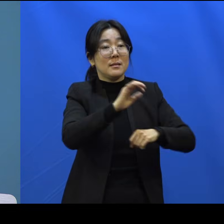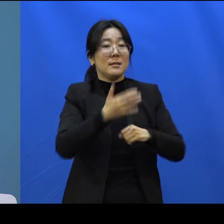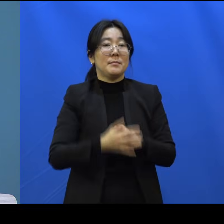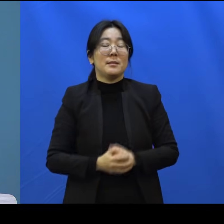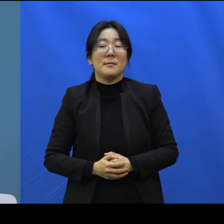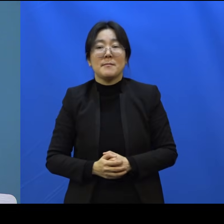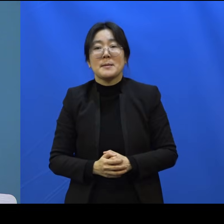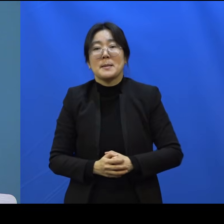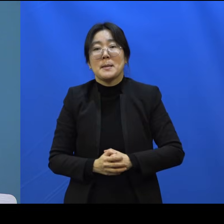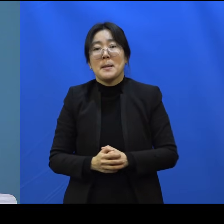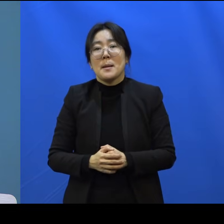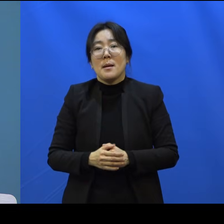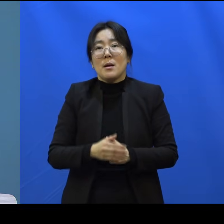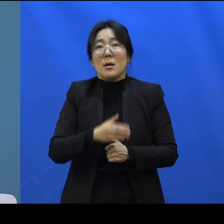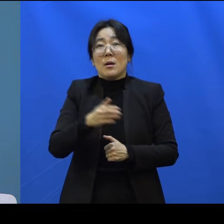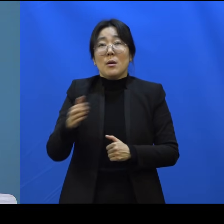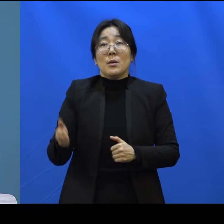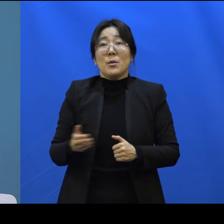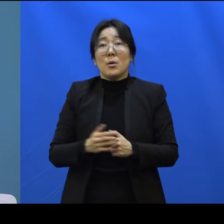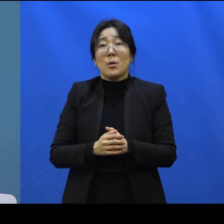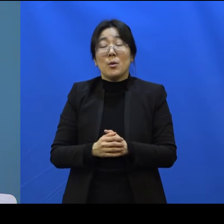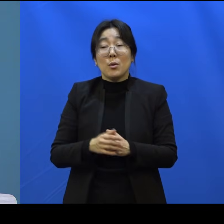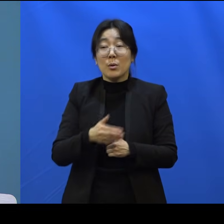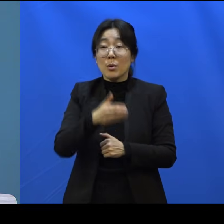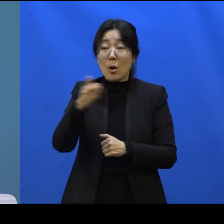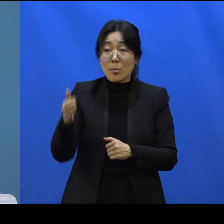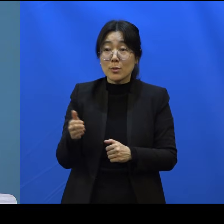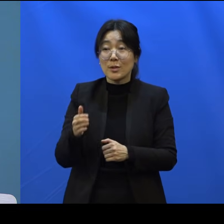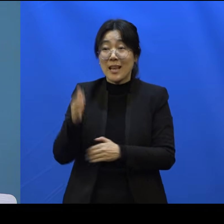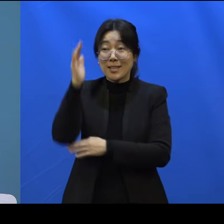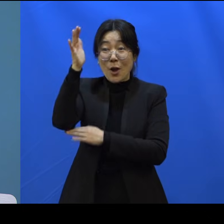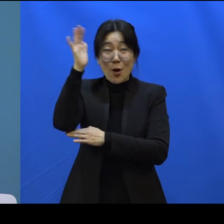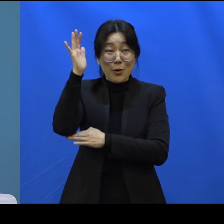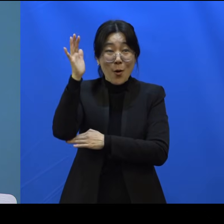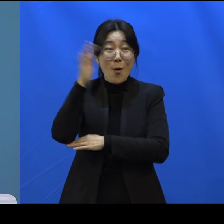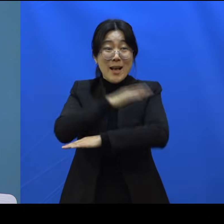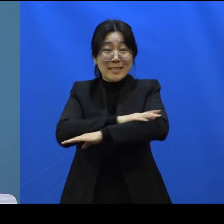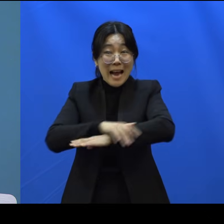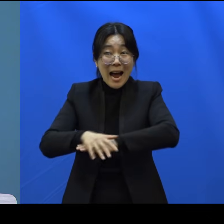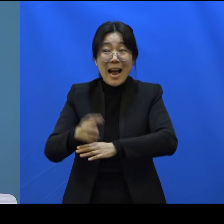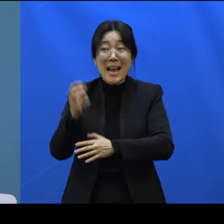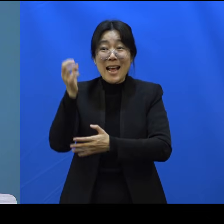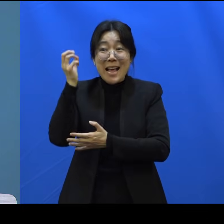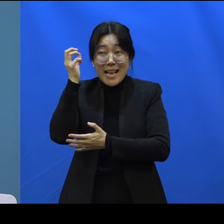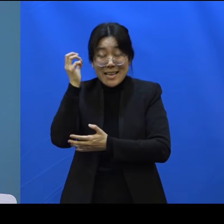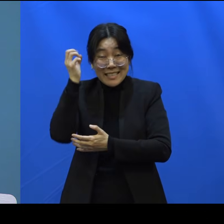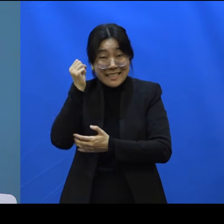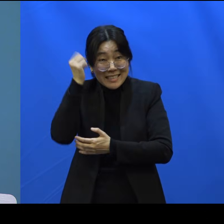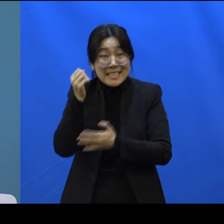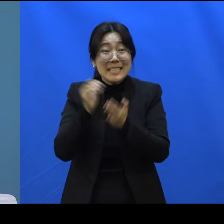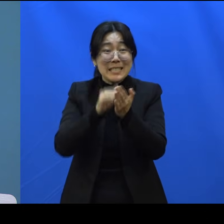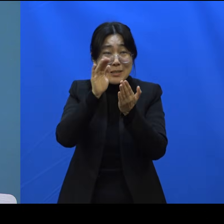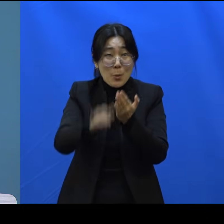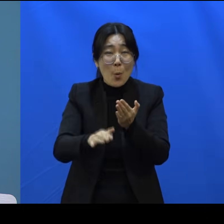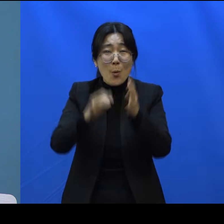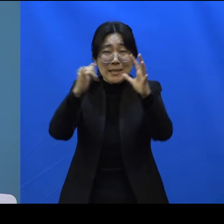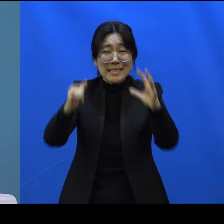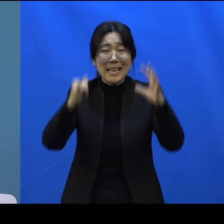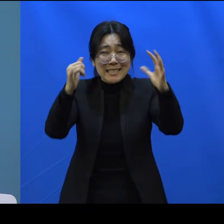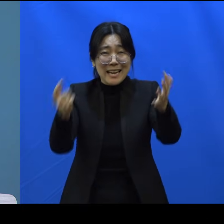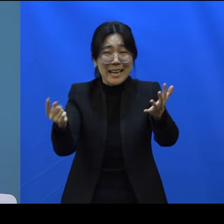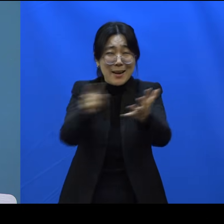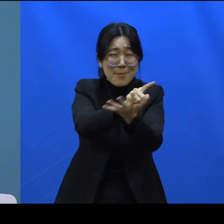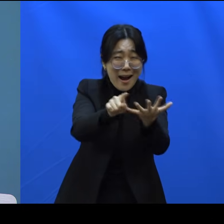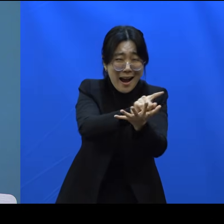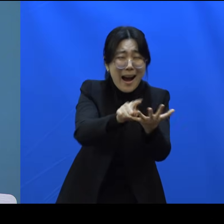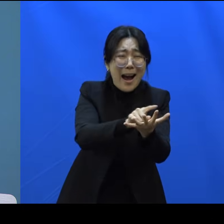그러니까 설교는 드리지만 돌아가면 또 본래대로 가버려요. 힘의 원리로 가버려요. 그러니까 안 되는 거죠.